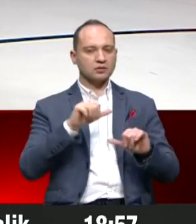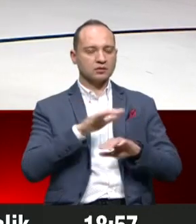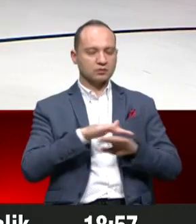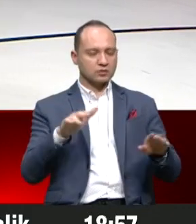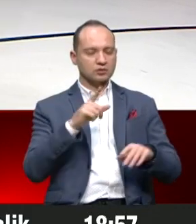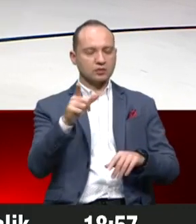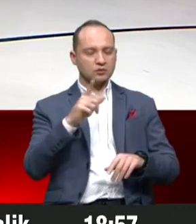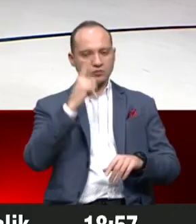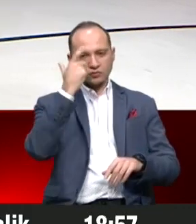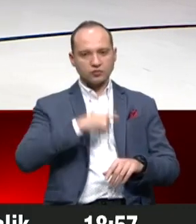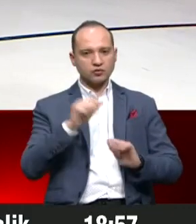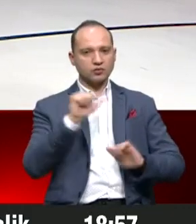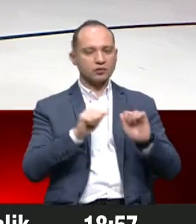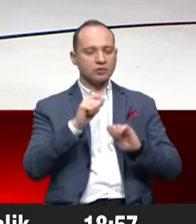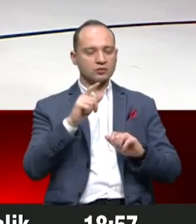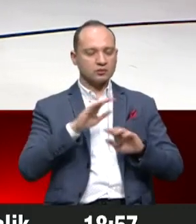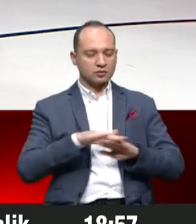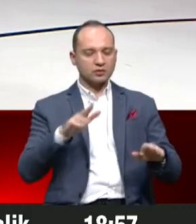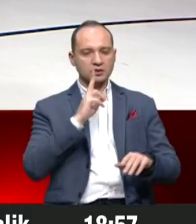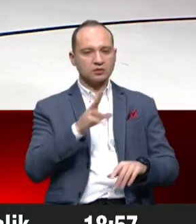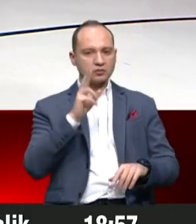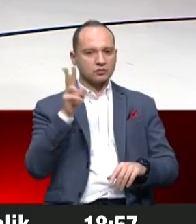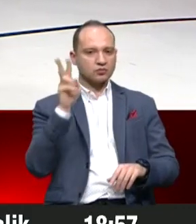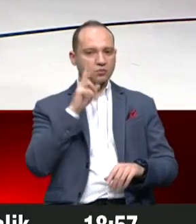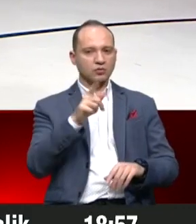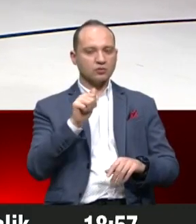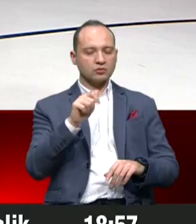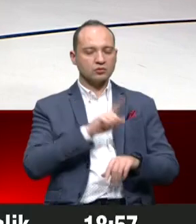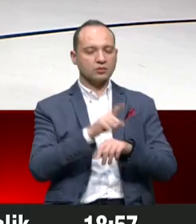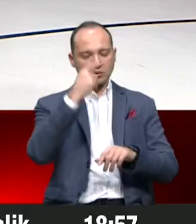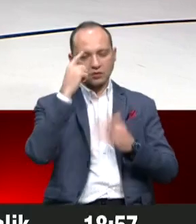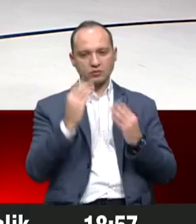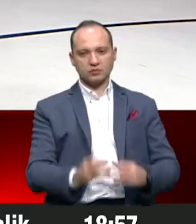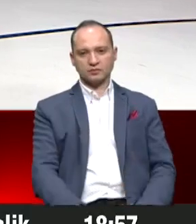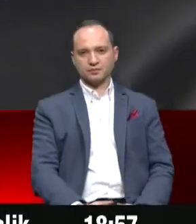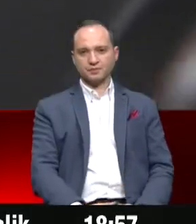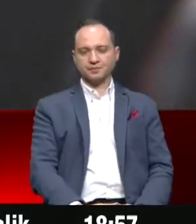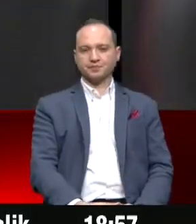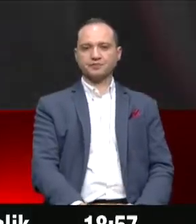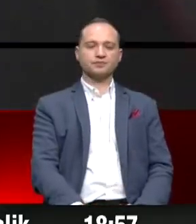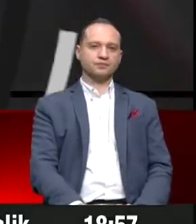tamamen bitecek antikor ölçüleri tamamlanacak kesin sonuç O zaman belli olacak